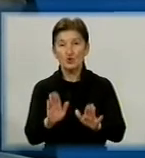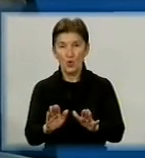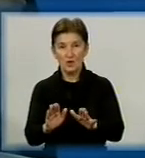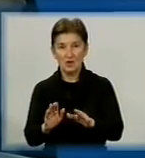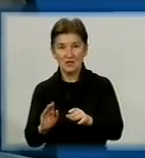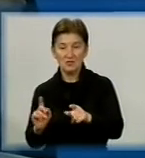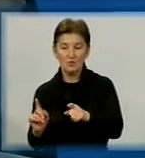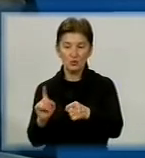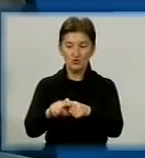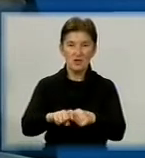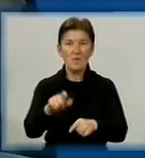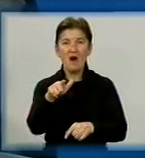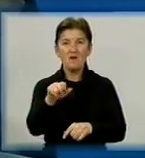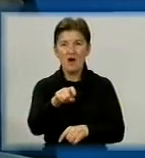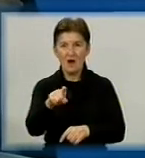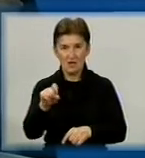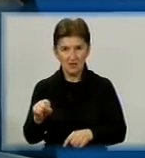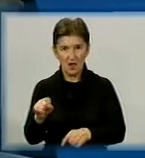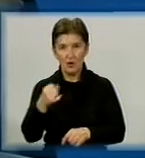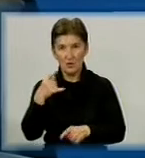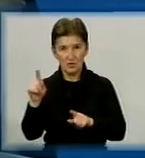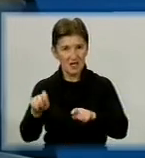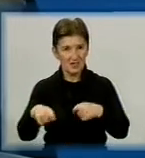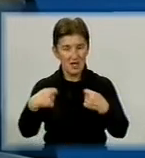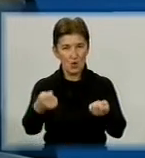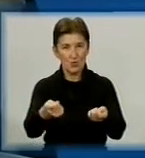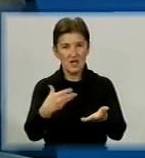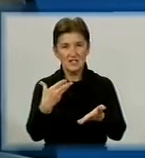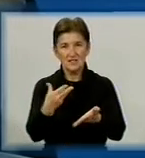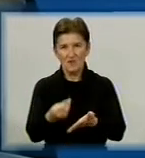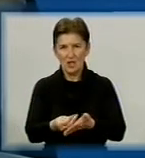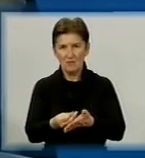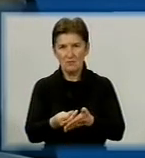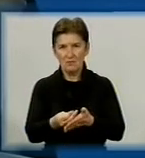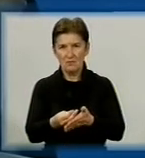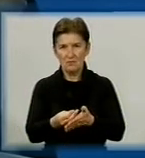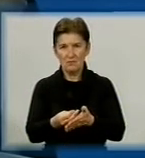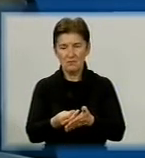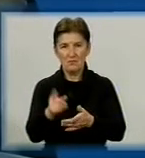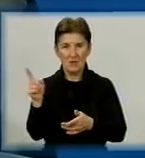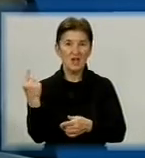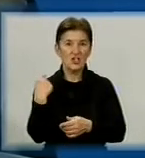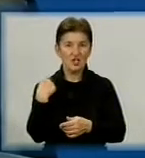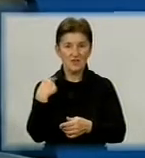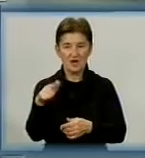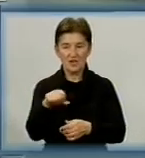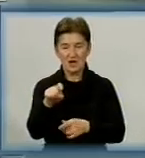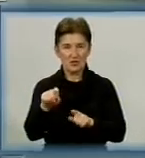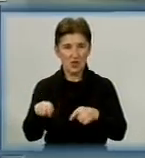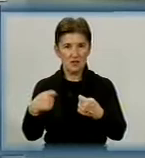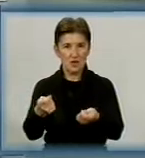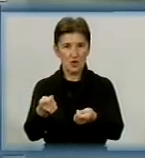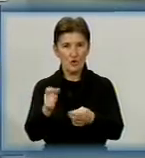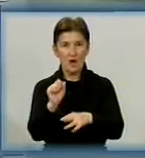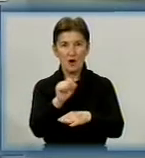газу. Когда НАК «Нефтегаз Украины» дает своим дочерним компаниям, в частности «Кировоградгаз», команду дать нам